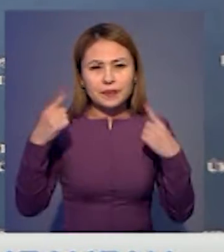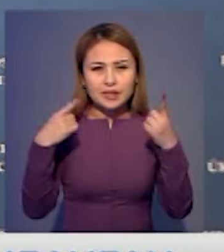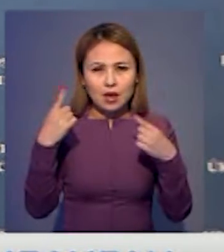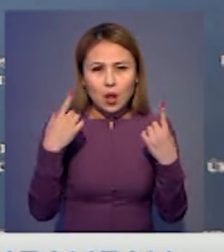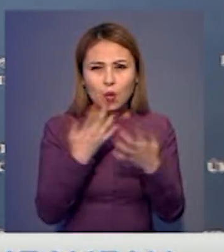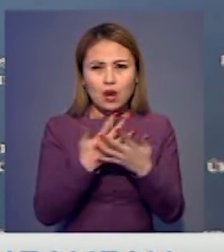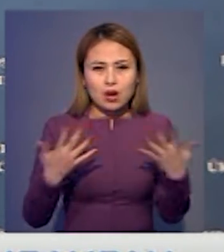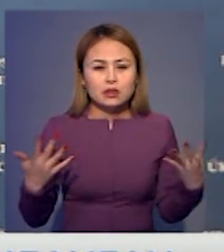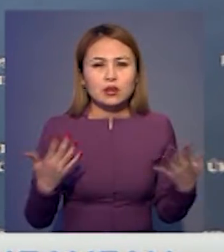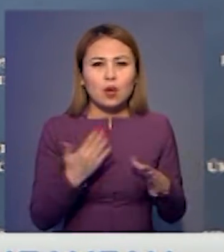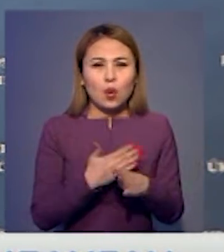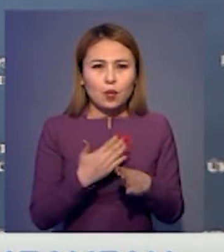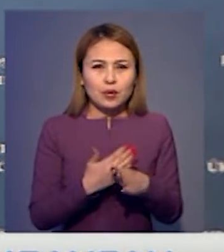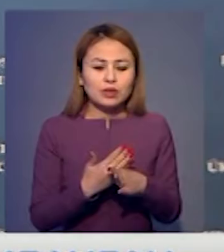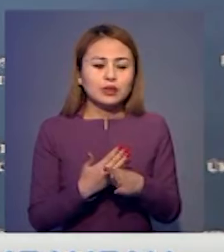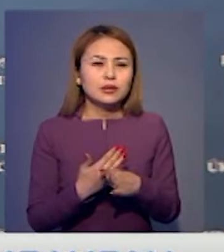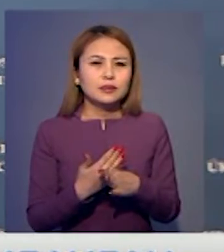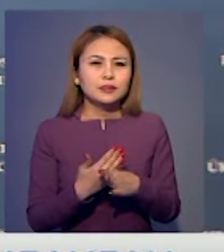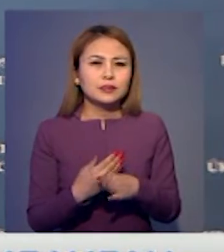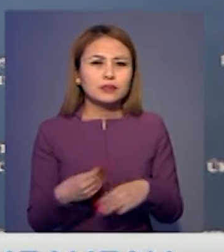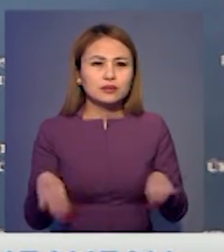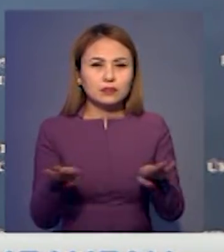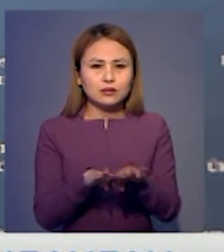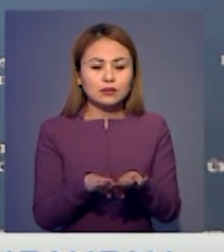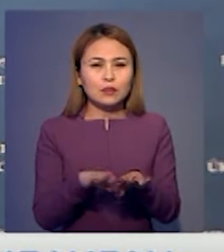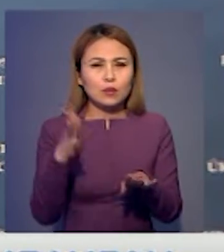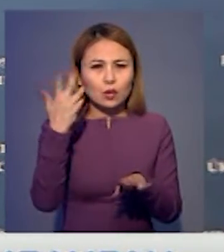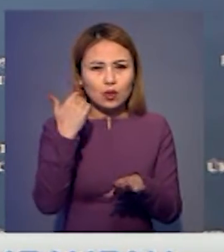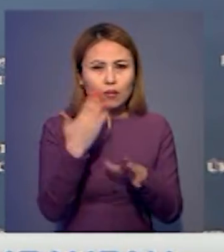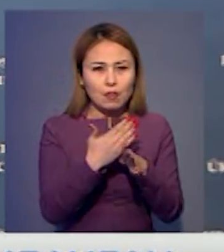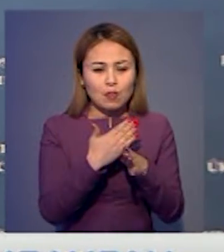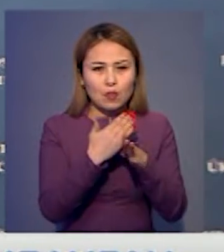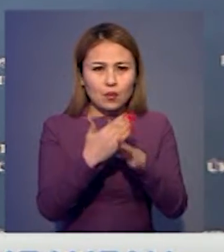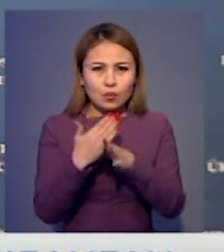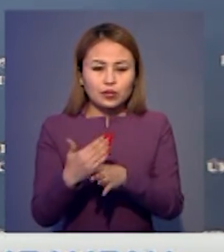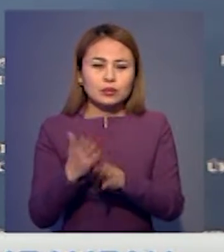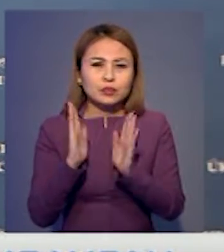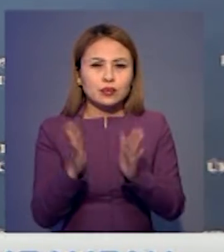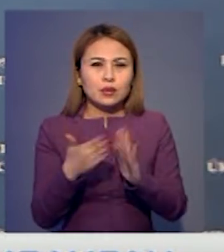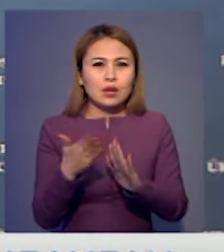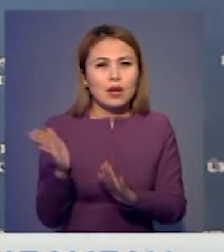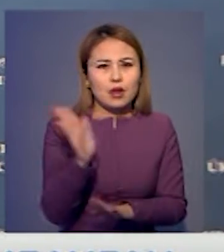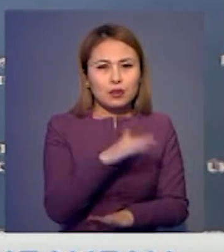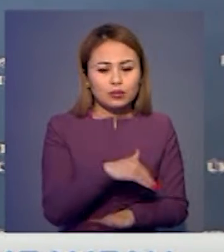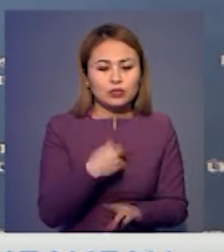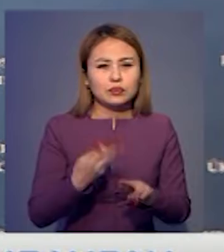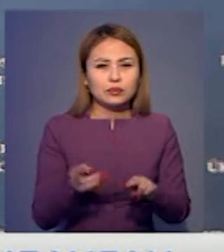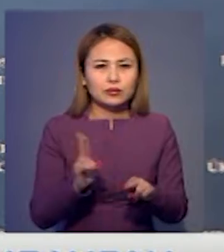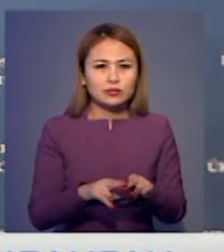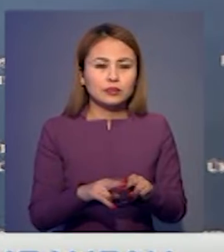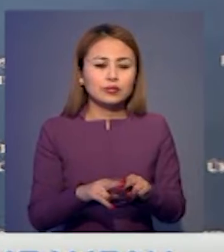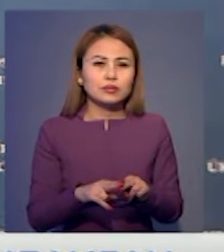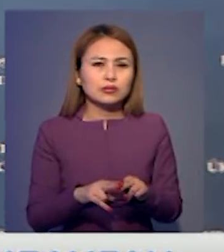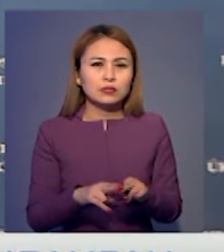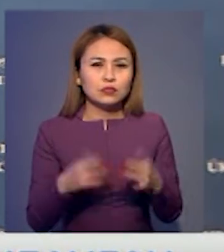психологиялық көмек берілді. Сондықтан бәрі де осындай көмек алғаннан кейін бәрі де үйлеріне жіберді. Қазір әрине